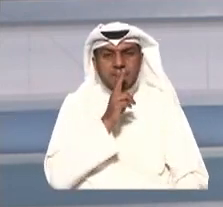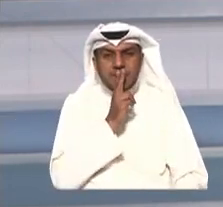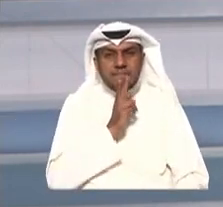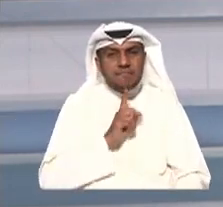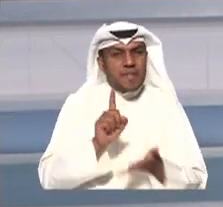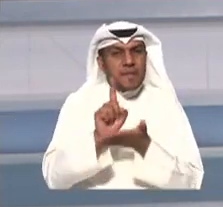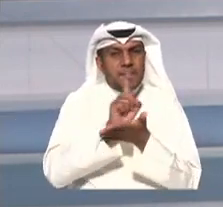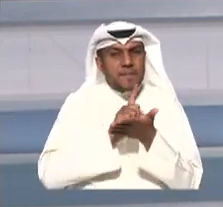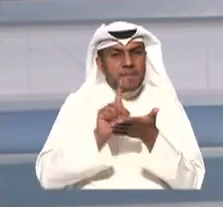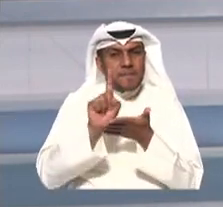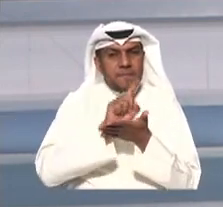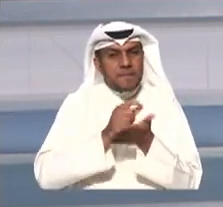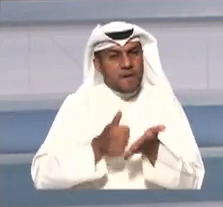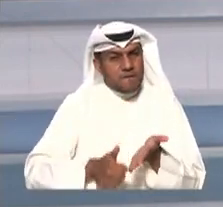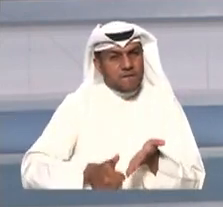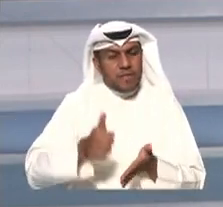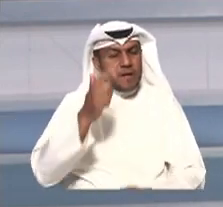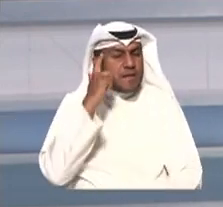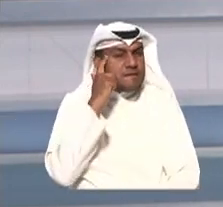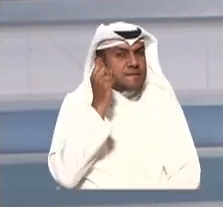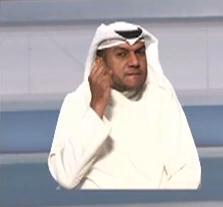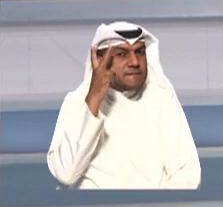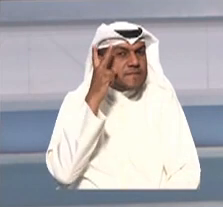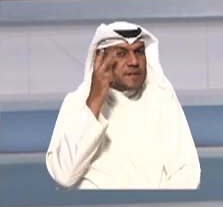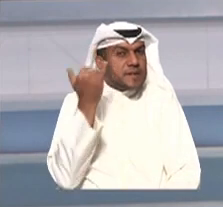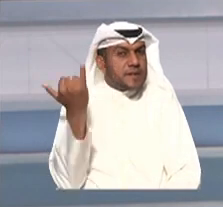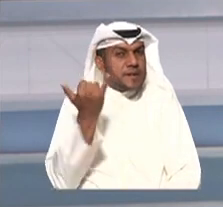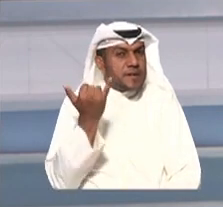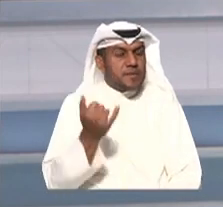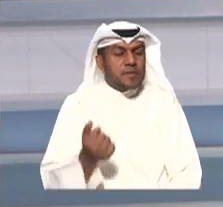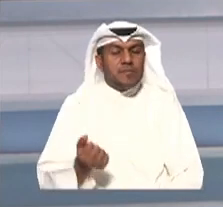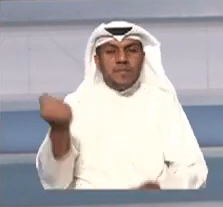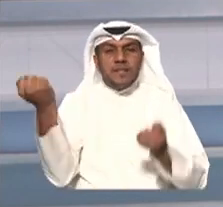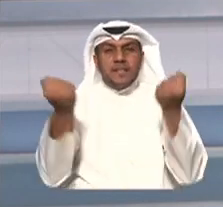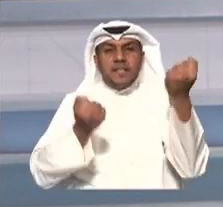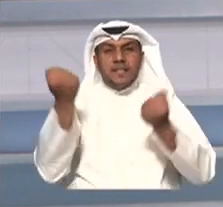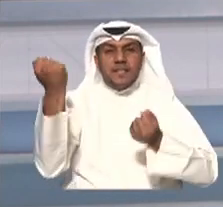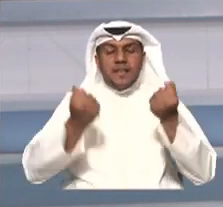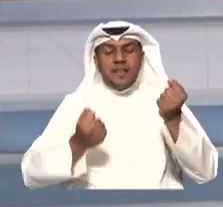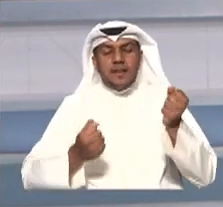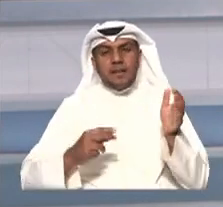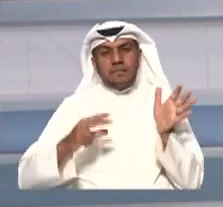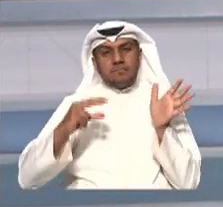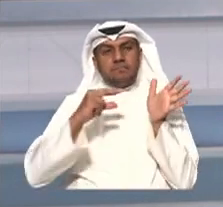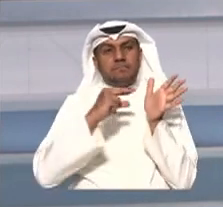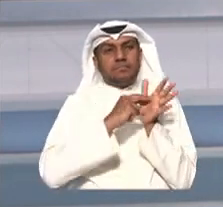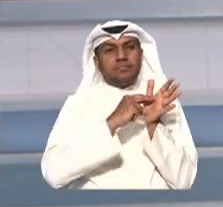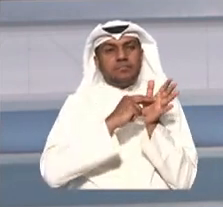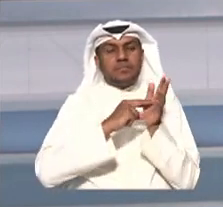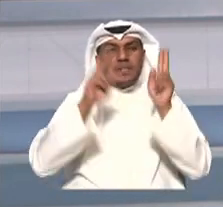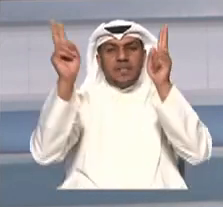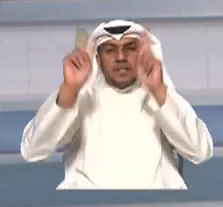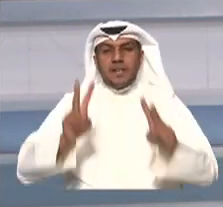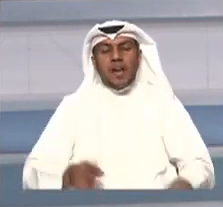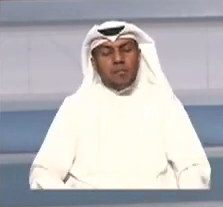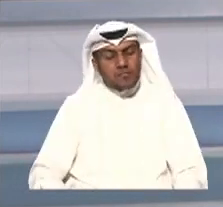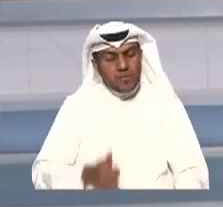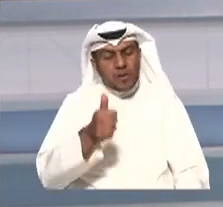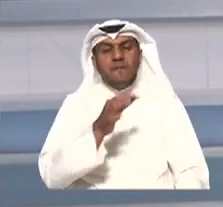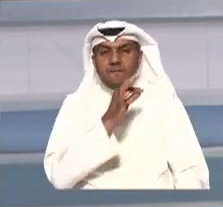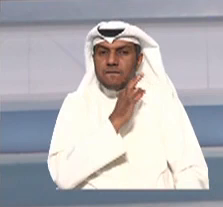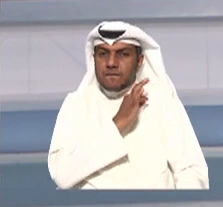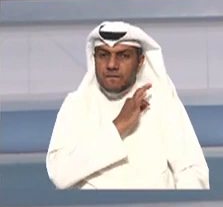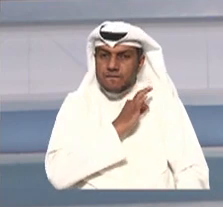البيئية. ويعد مشروع اختبار تقنية المركبات الكهربائية واحدا من هذه المشاريع التي تهدف